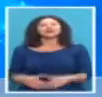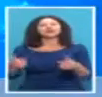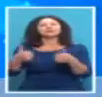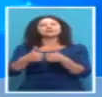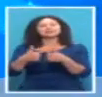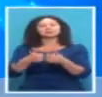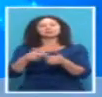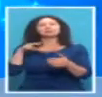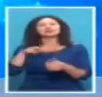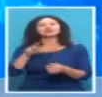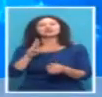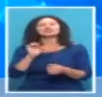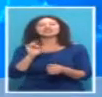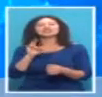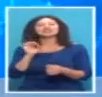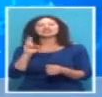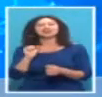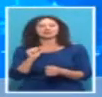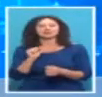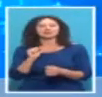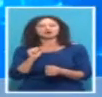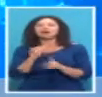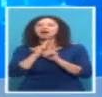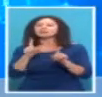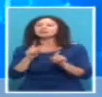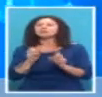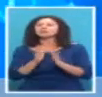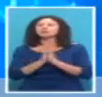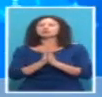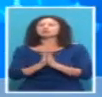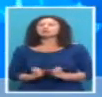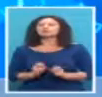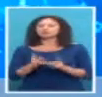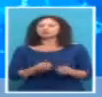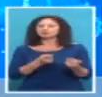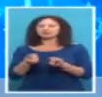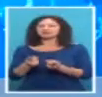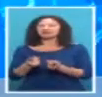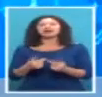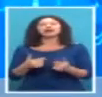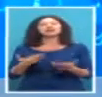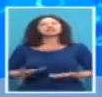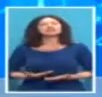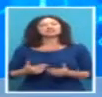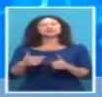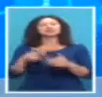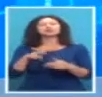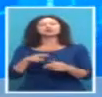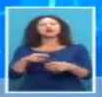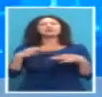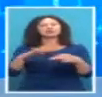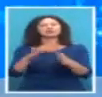По-соседски. В поселке Шиминовка обычная просьба переросла в преступление. Житель села позаимствовал у соседа автомобиль, чтобы съездить